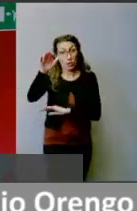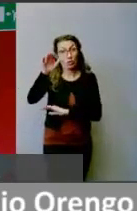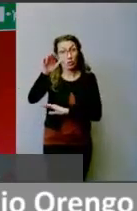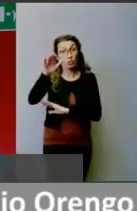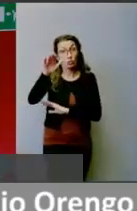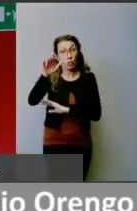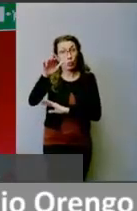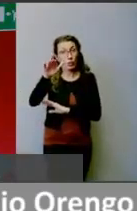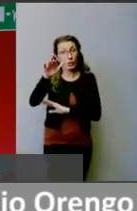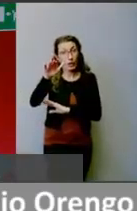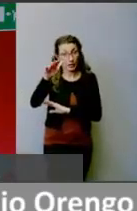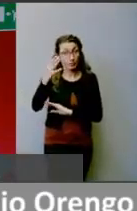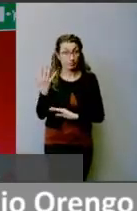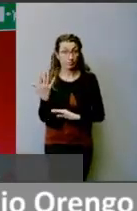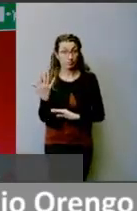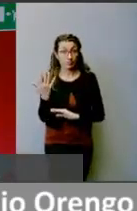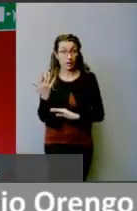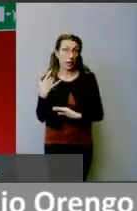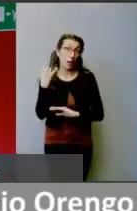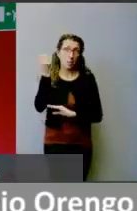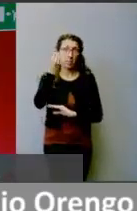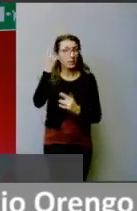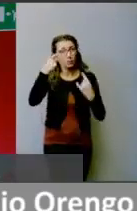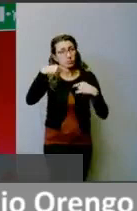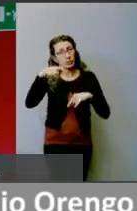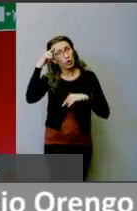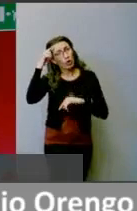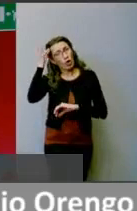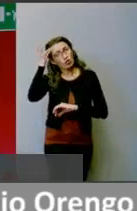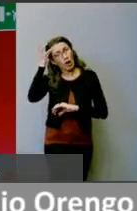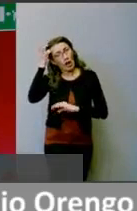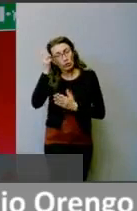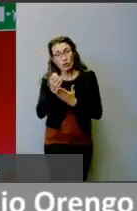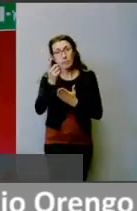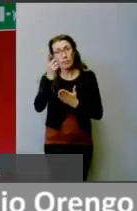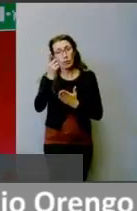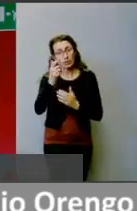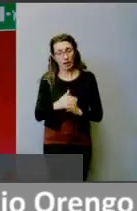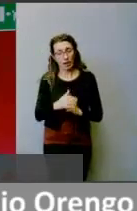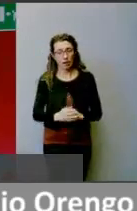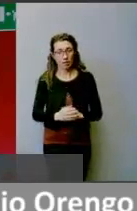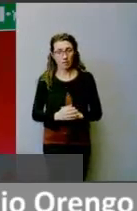senso di quanto riconoscimento, di quante cose vadano